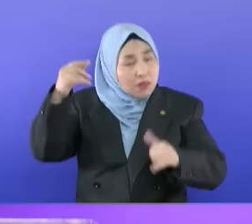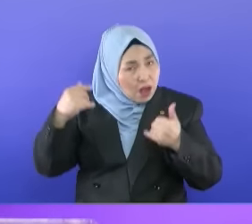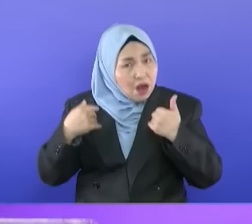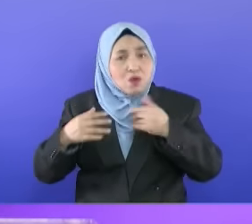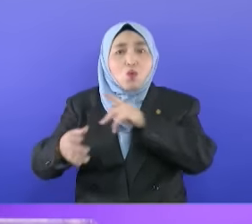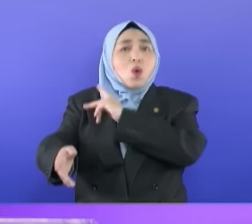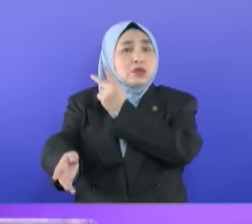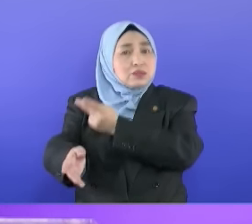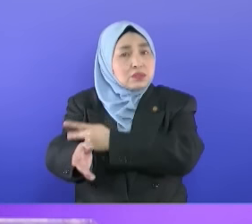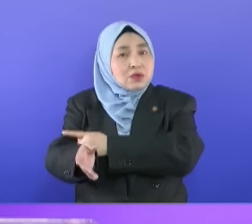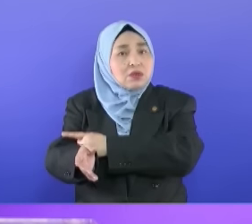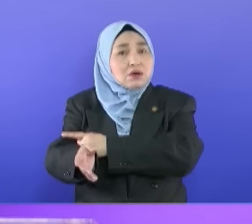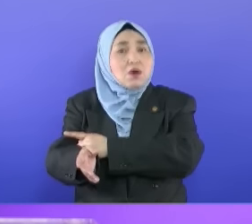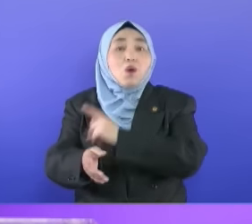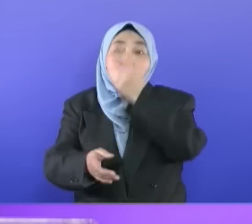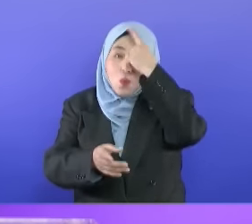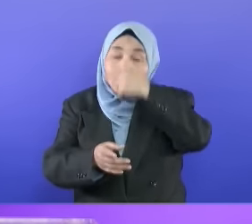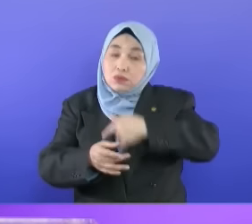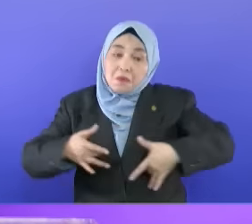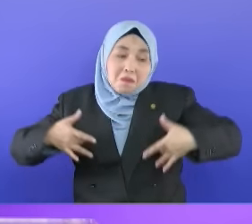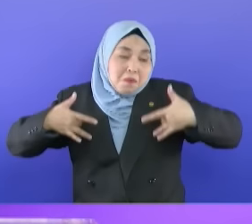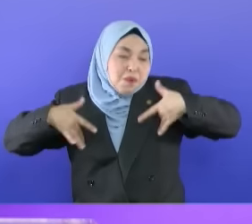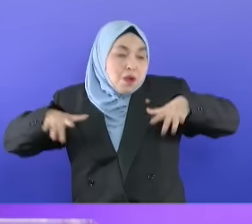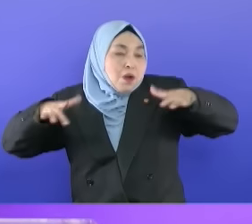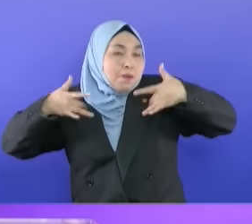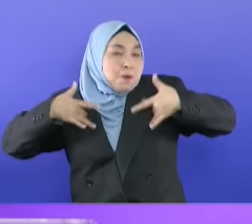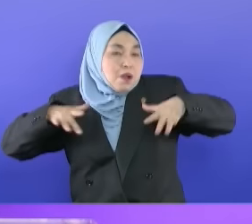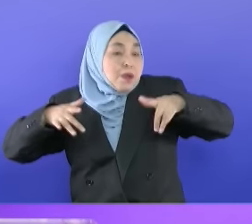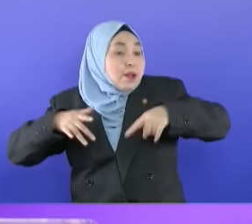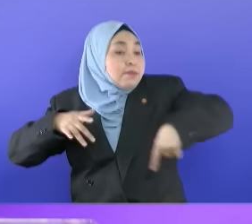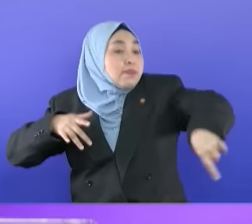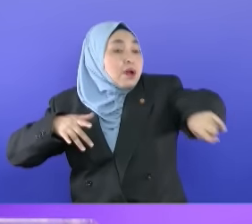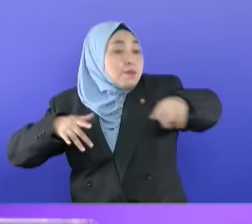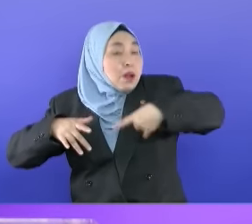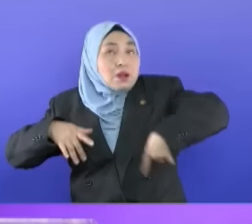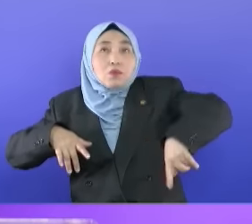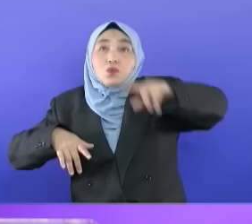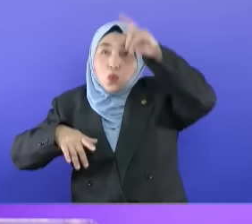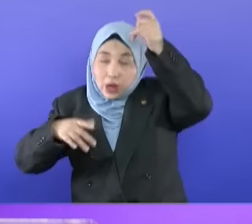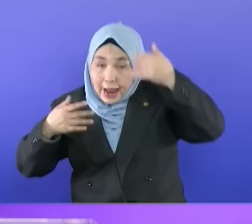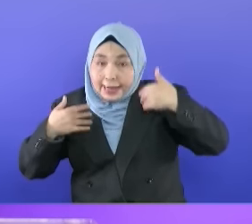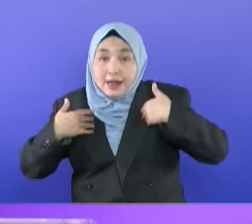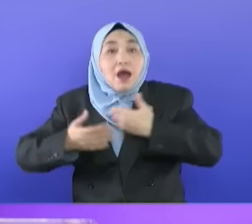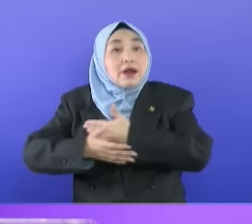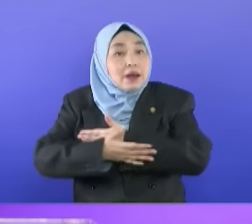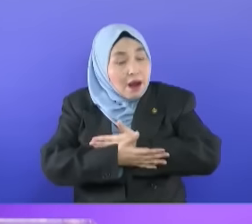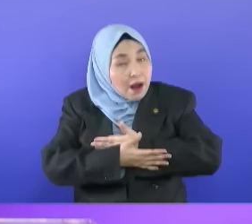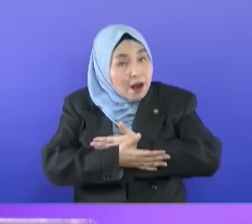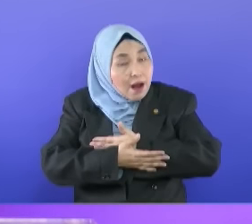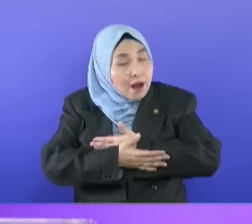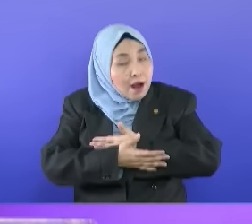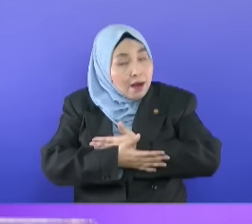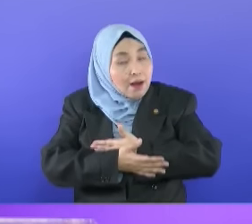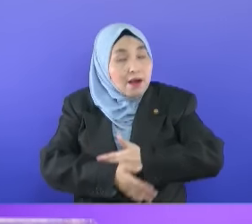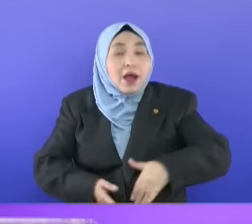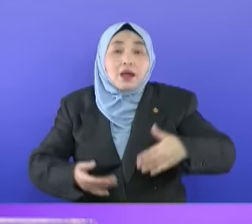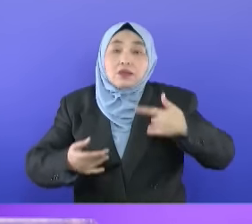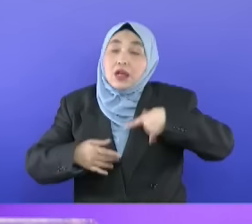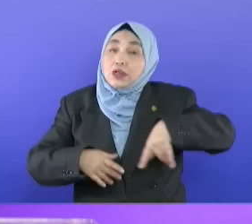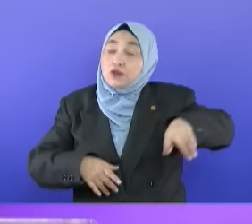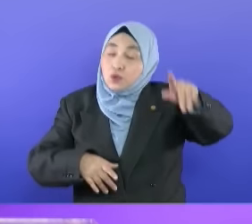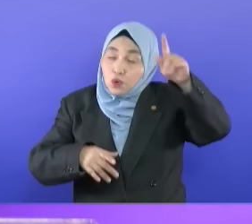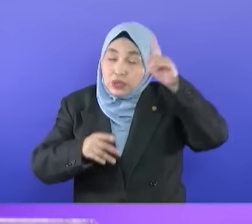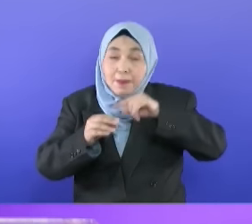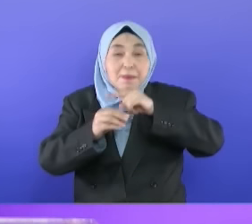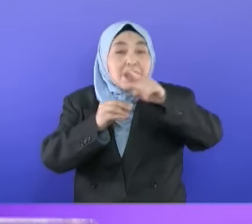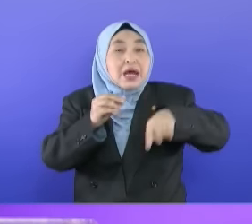Allah berkuasa untuk menafikan kepada mereka yang menyatakan Tuhan ada ataupun ada Syirik itu sebabnya